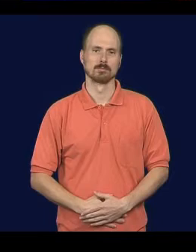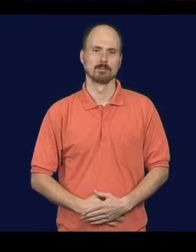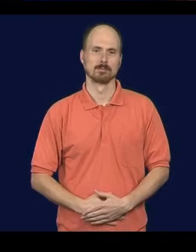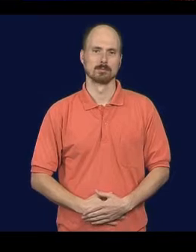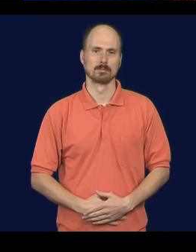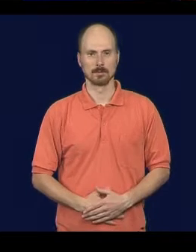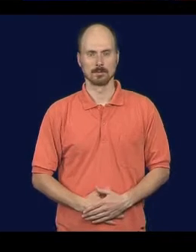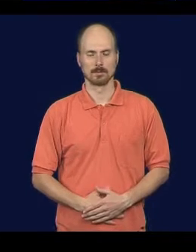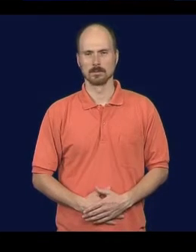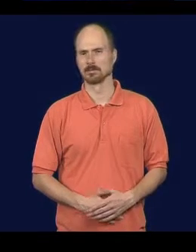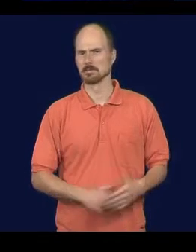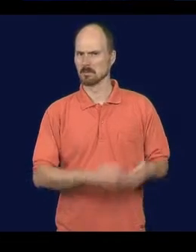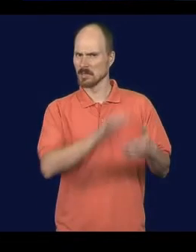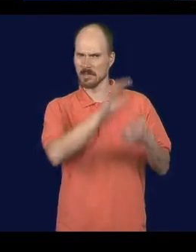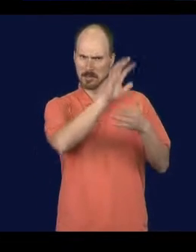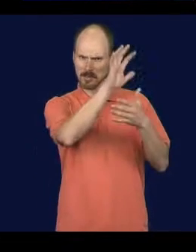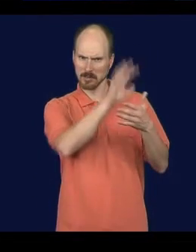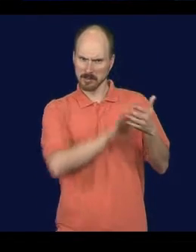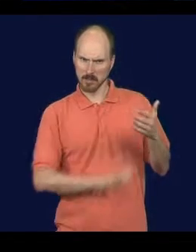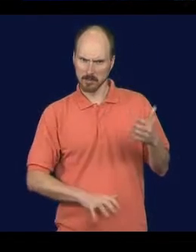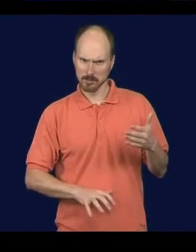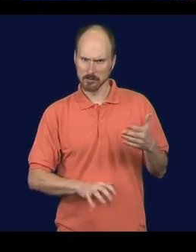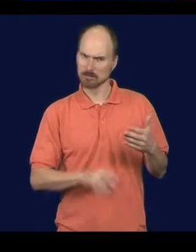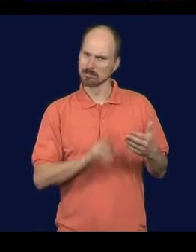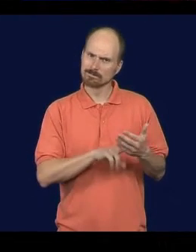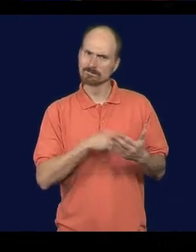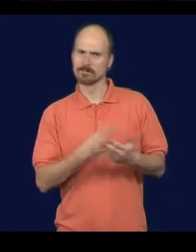mnou. Jo, určitě právě